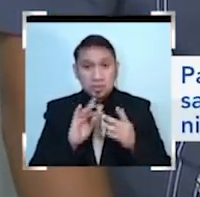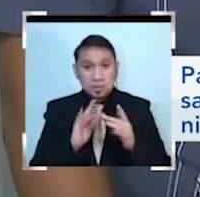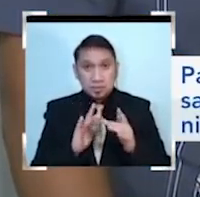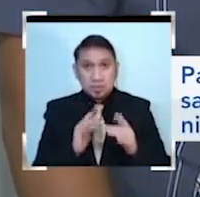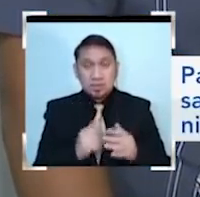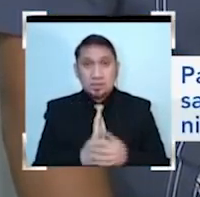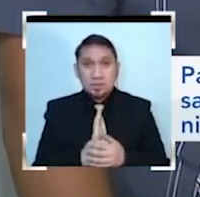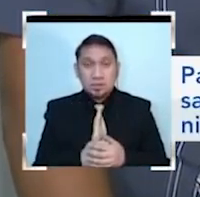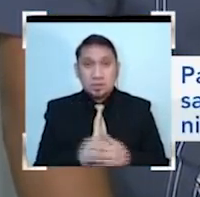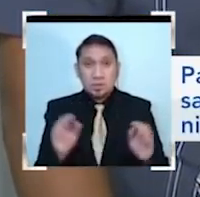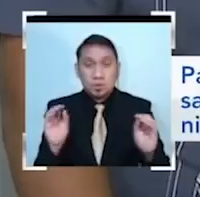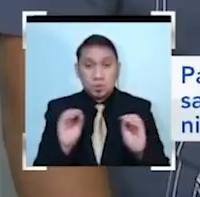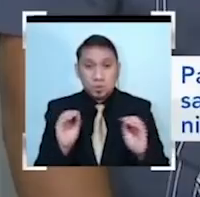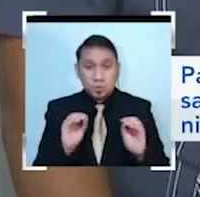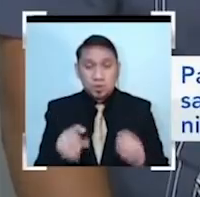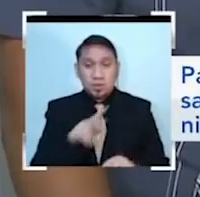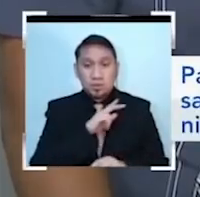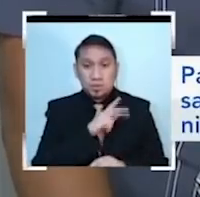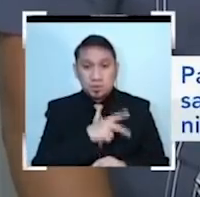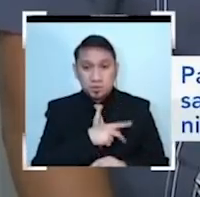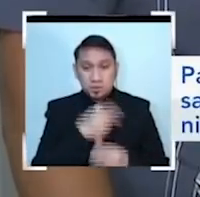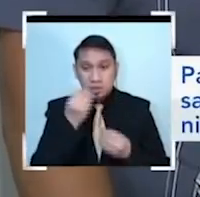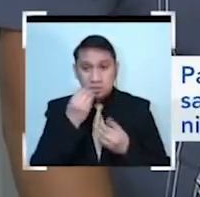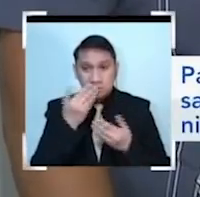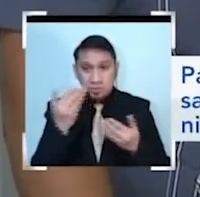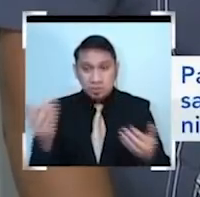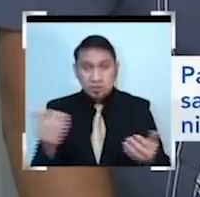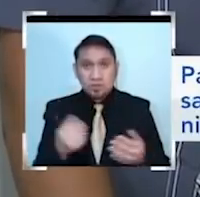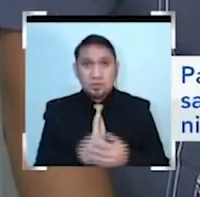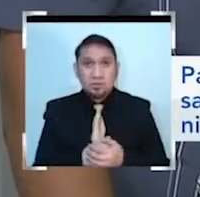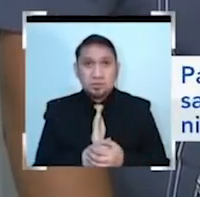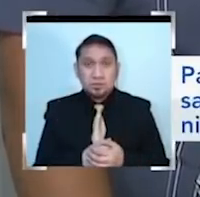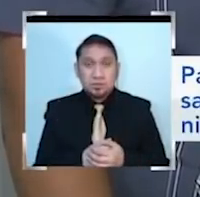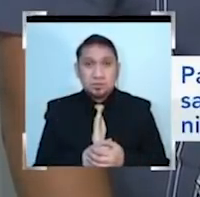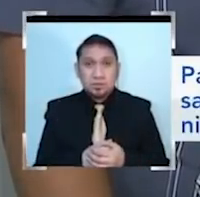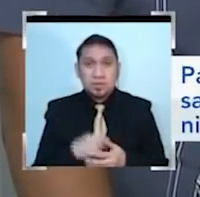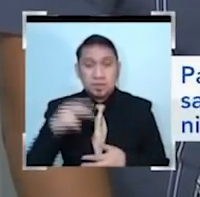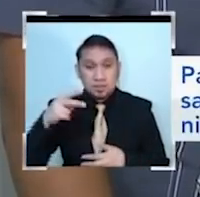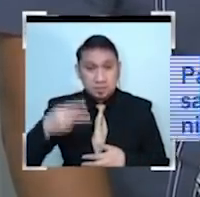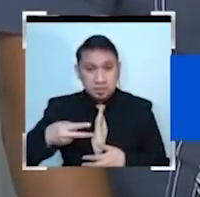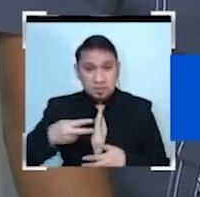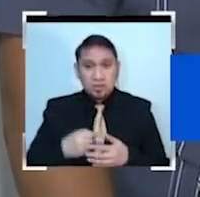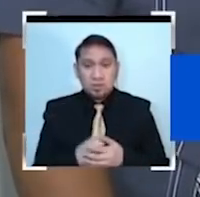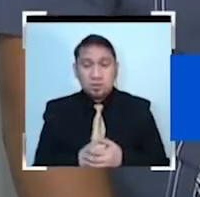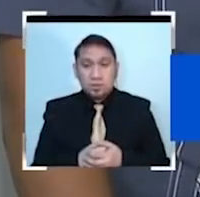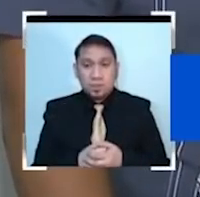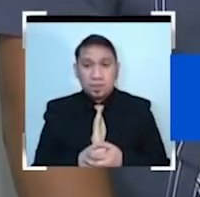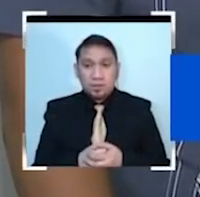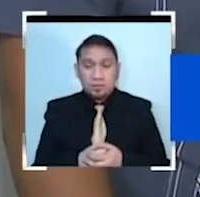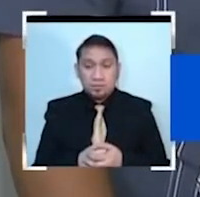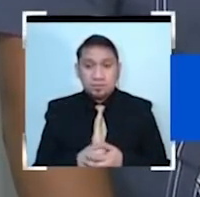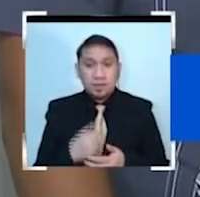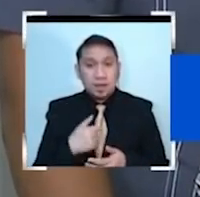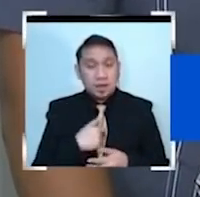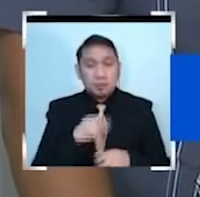walang mga personal information kayong papakalat. Opo. Pangalawa, ang ginagawa ko